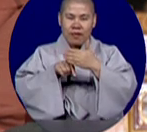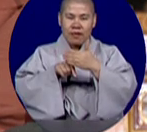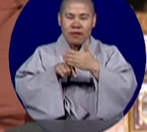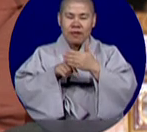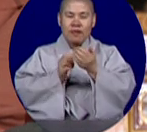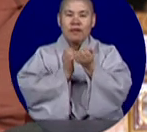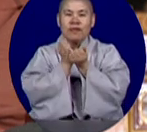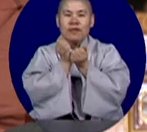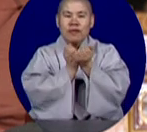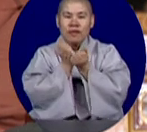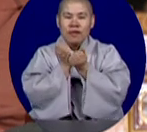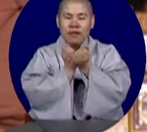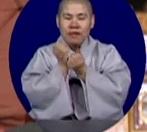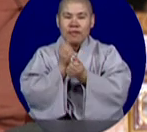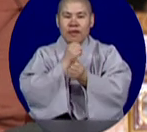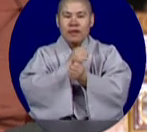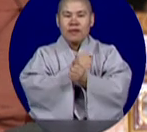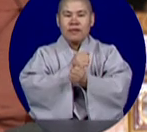설명한